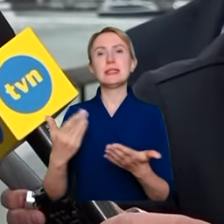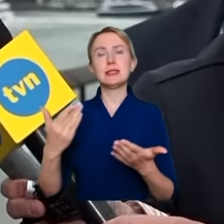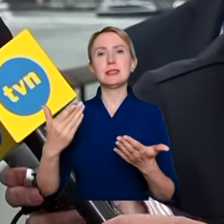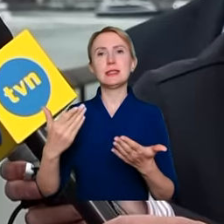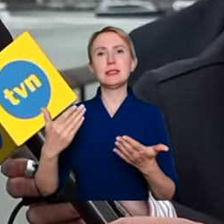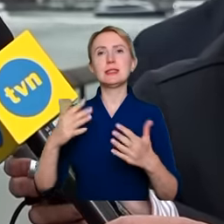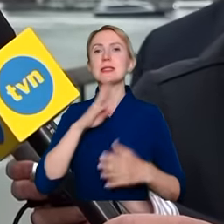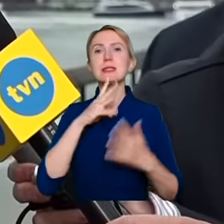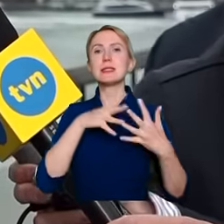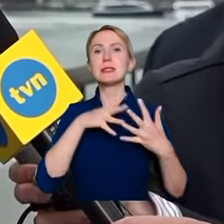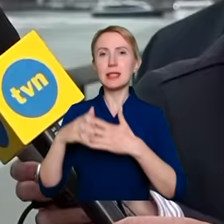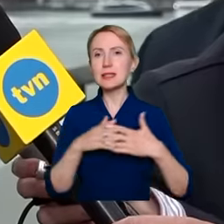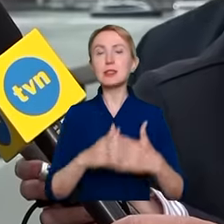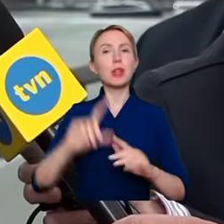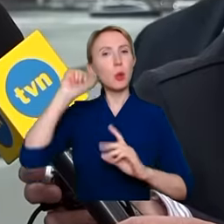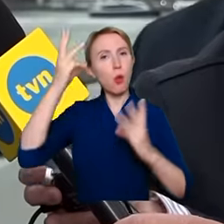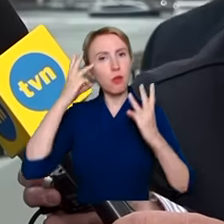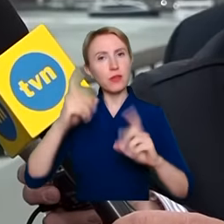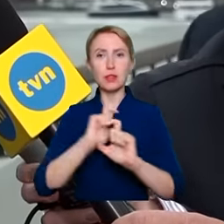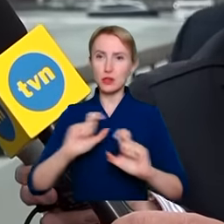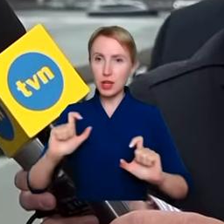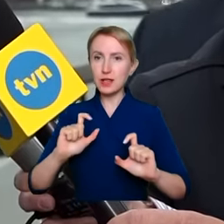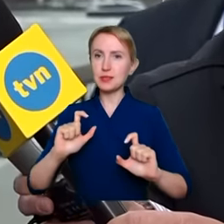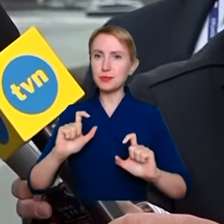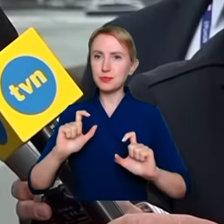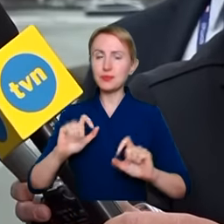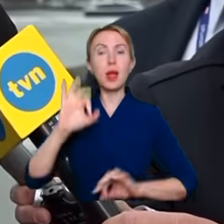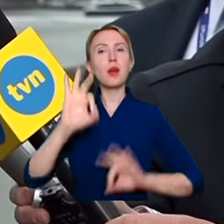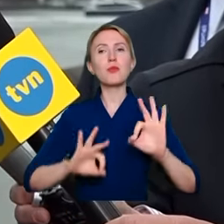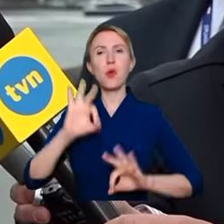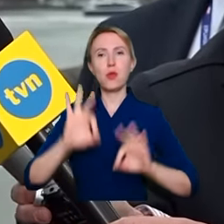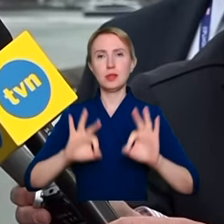te najważniejsze momenty właśnie związane z posiedzeniem